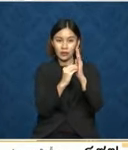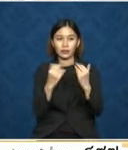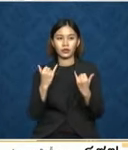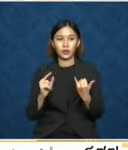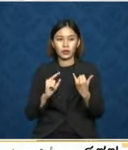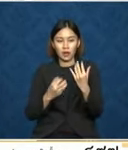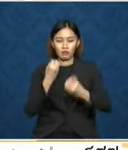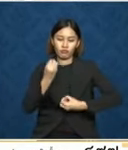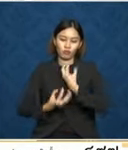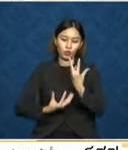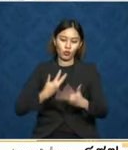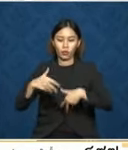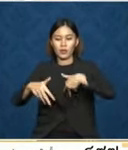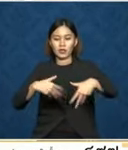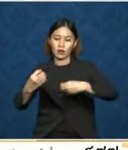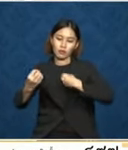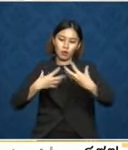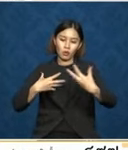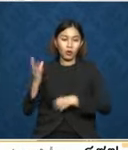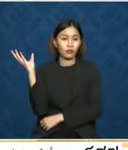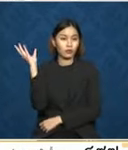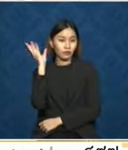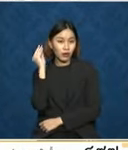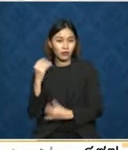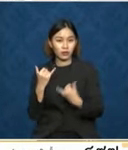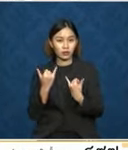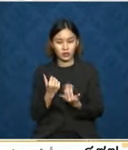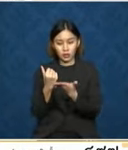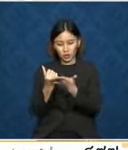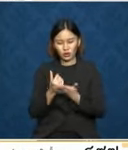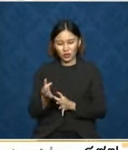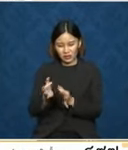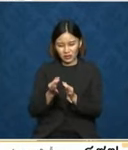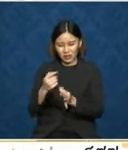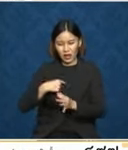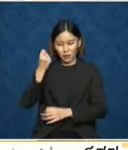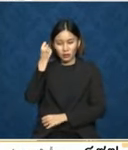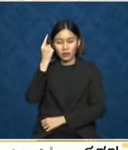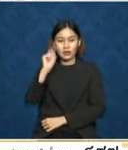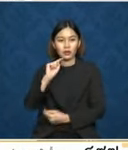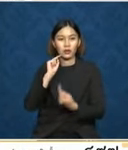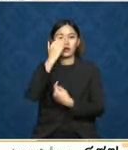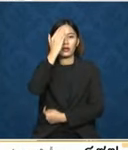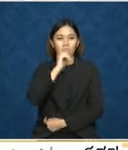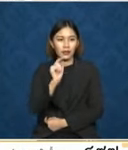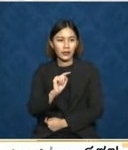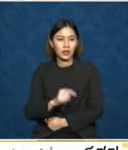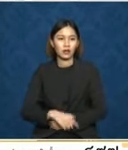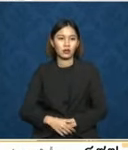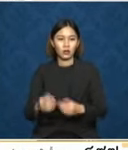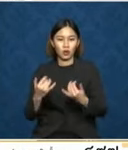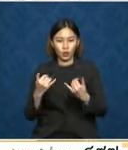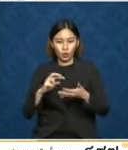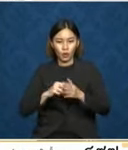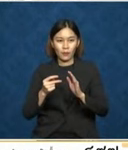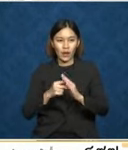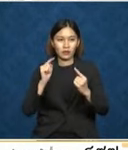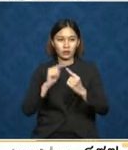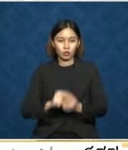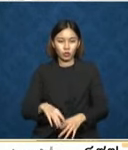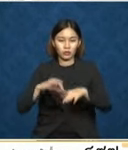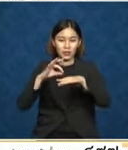นี้ช่วยชี้แจงให้ผมเข้าใจหน่อยได้ไหมครับว่าทำไมถึงยังอนุโลมให้แพ้นปูนมาตั้งอยู่ในพื้นที่ผังเมืองสีน้ำตาล